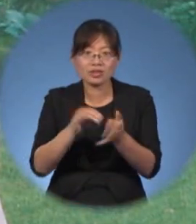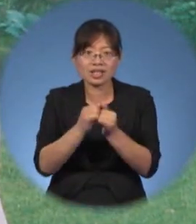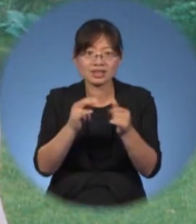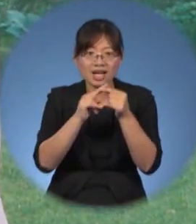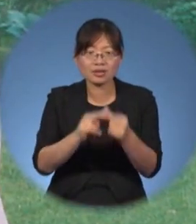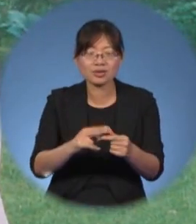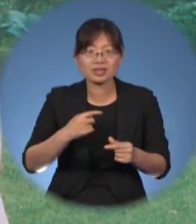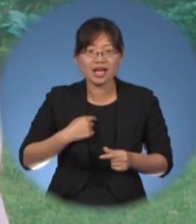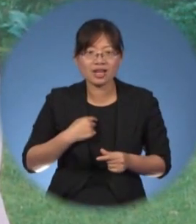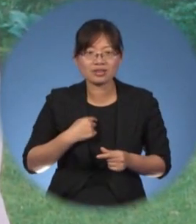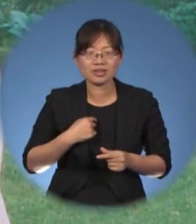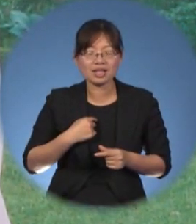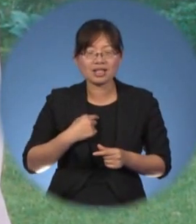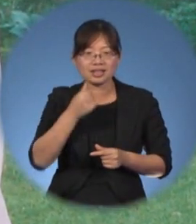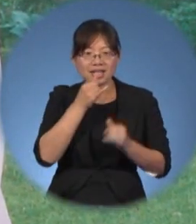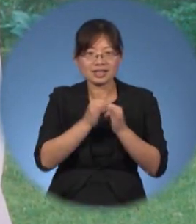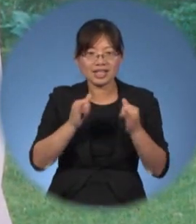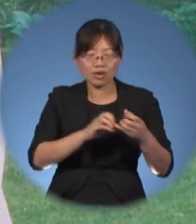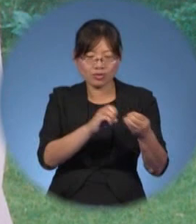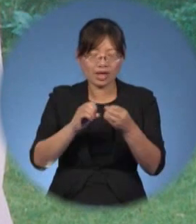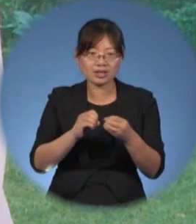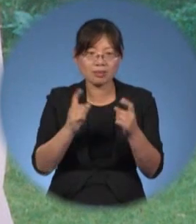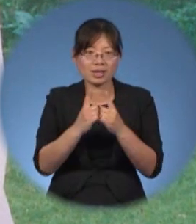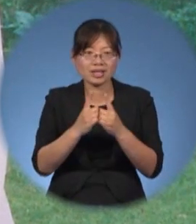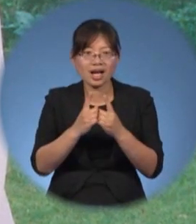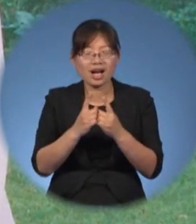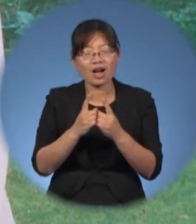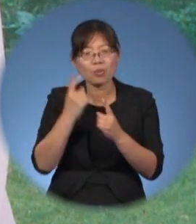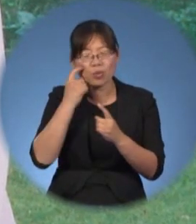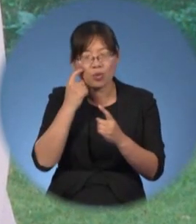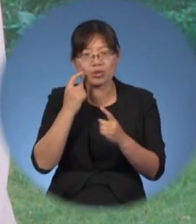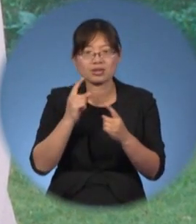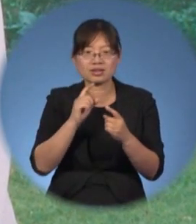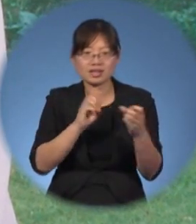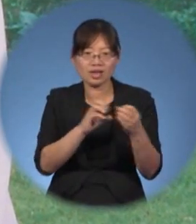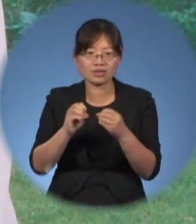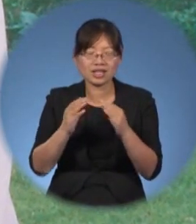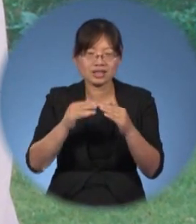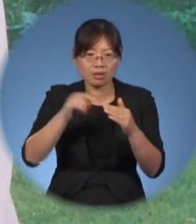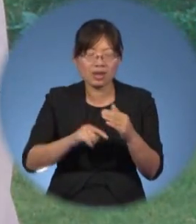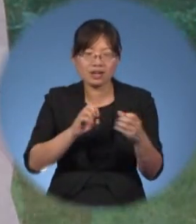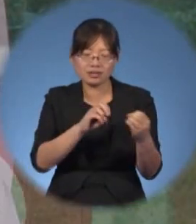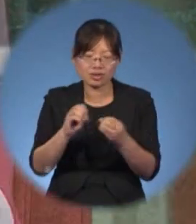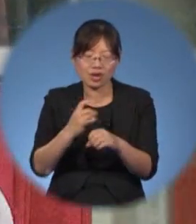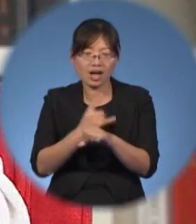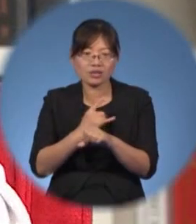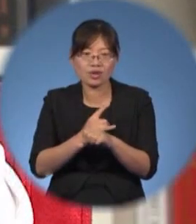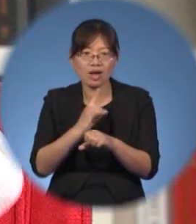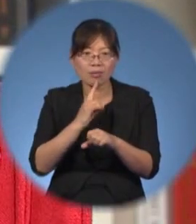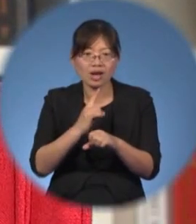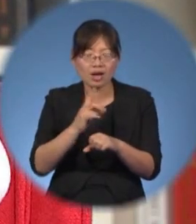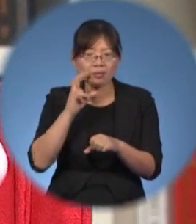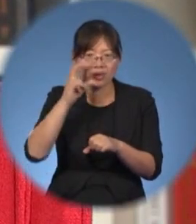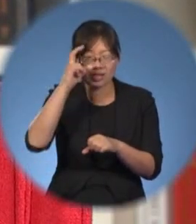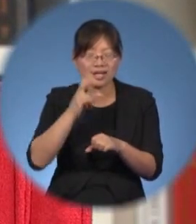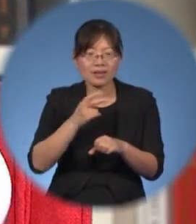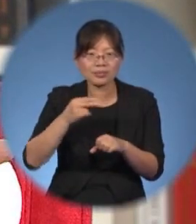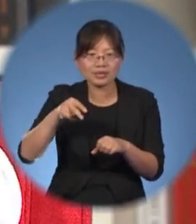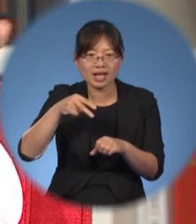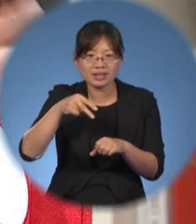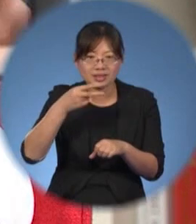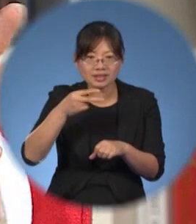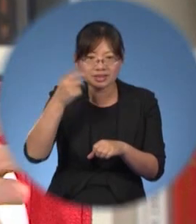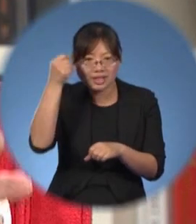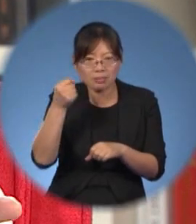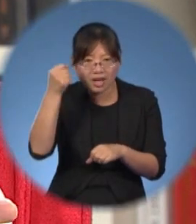출연자하고 나하고 얘기를 사회자하고 해서 못 만났던 얘기도 좀 하고 집안 얘기도 좀 하고 야, 그 평양냉면 같은 건 남쪽